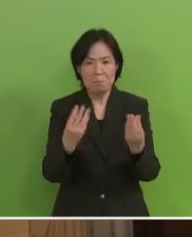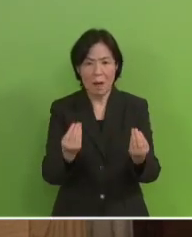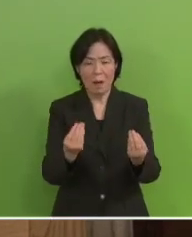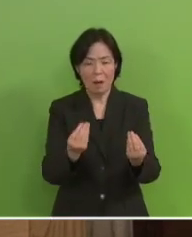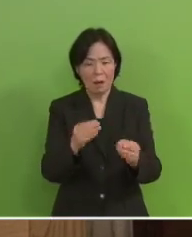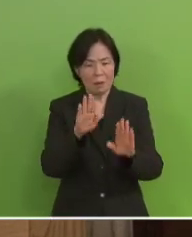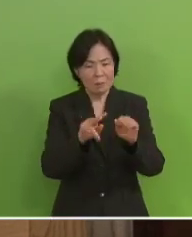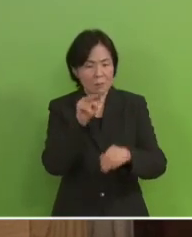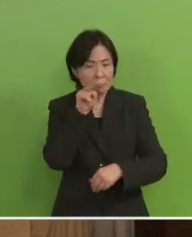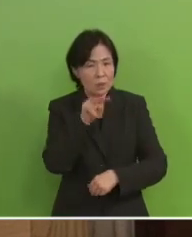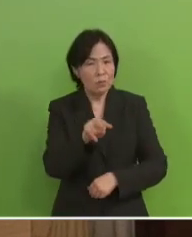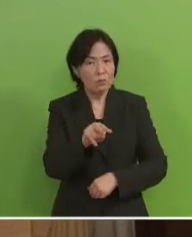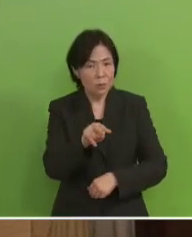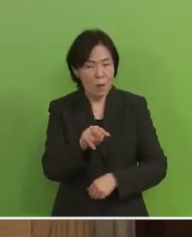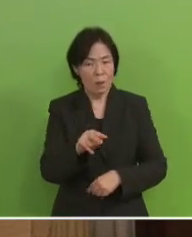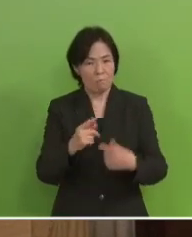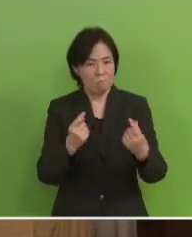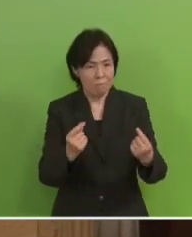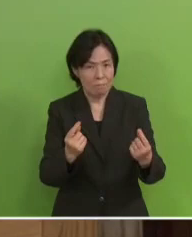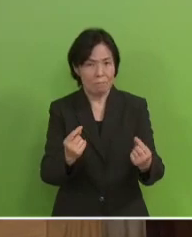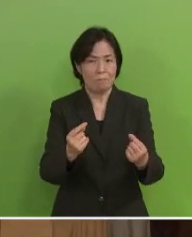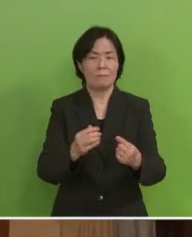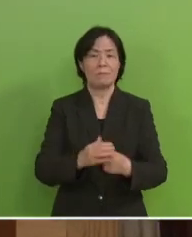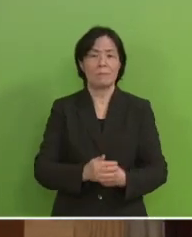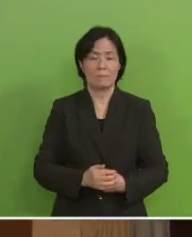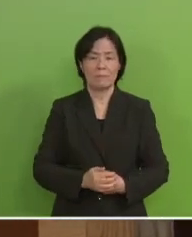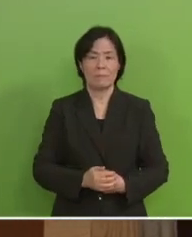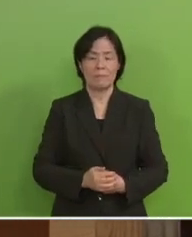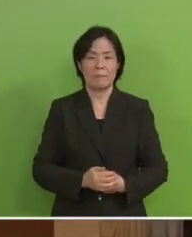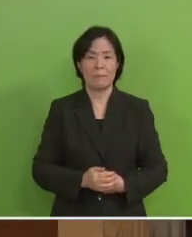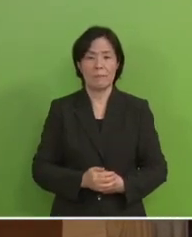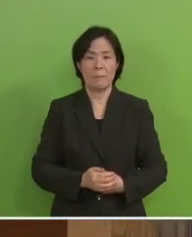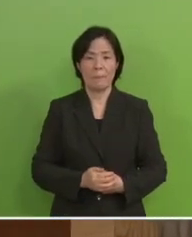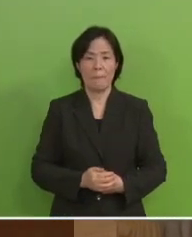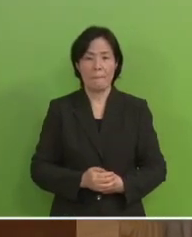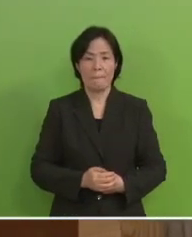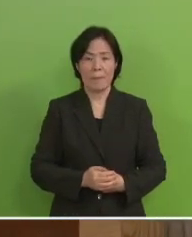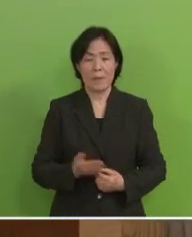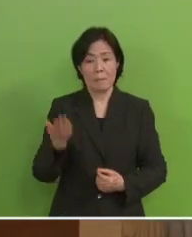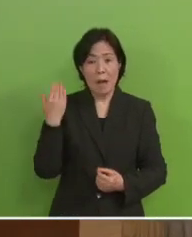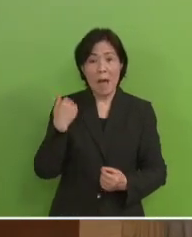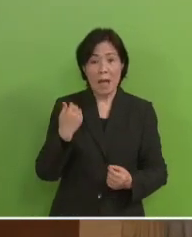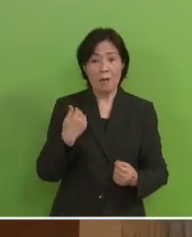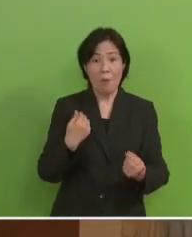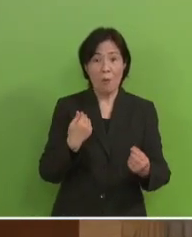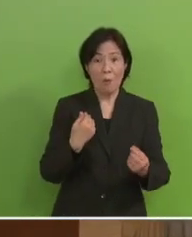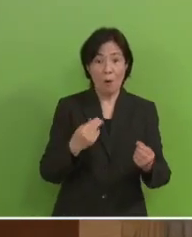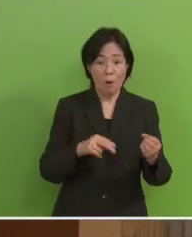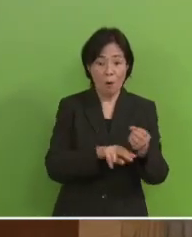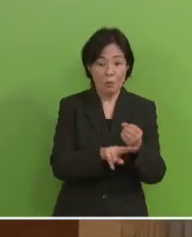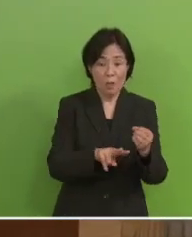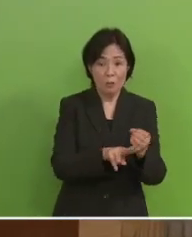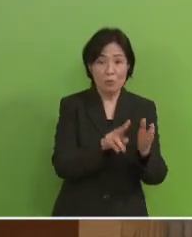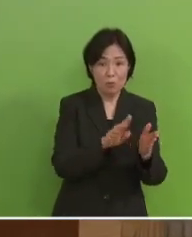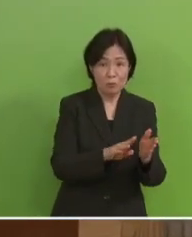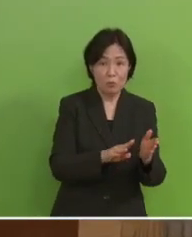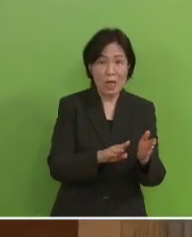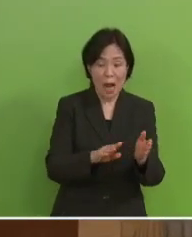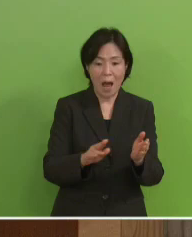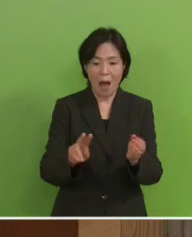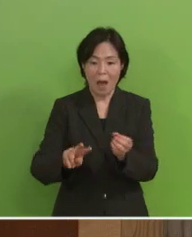を見るとですねやはりこの従来株から変異株に